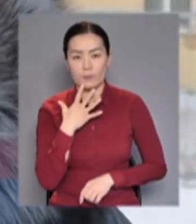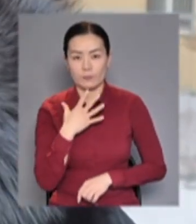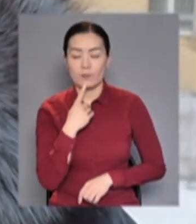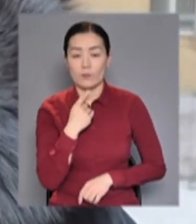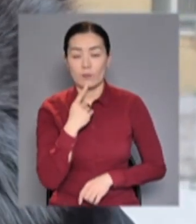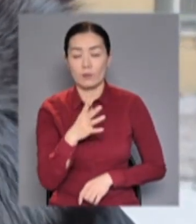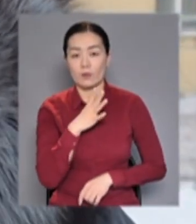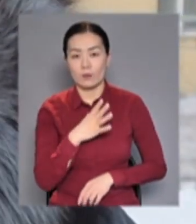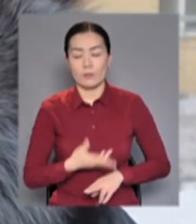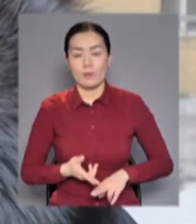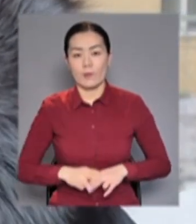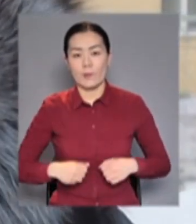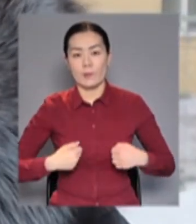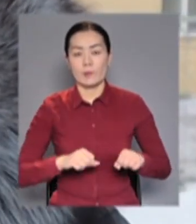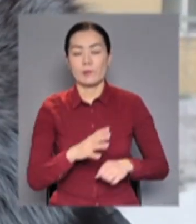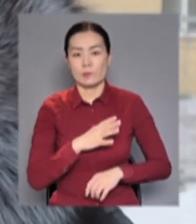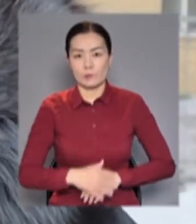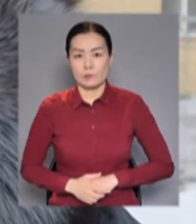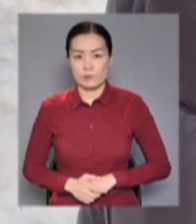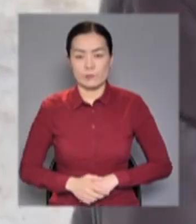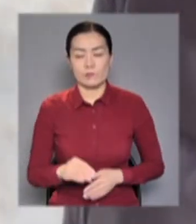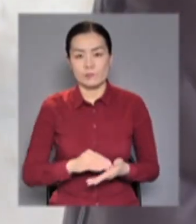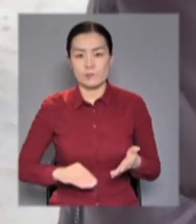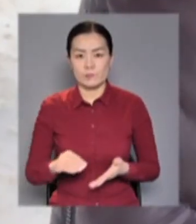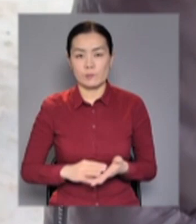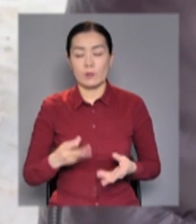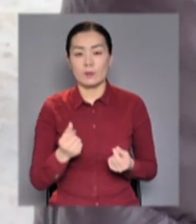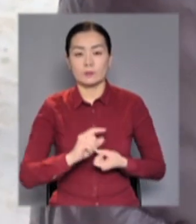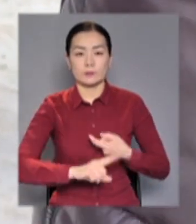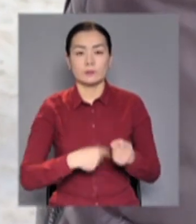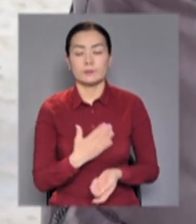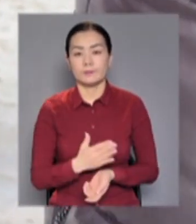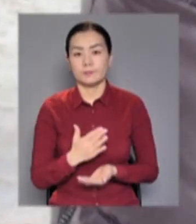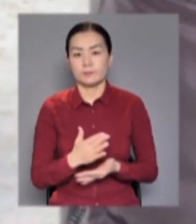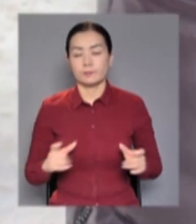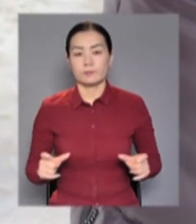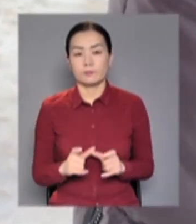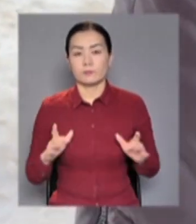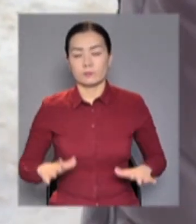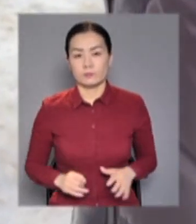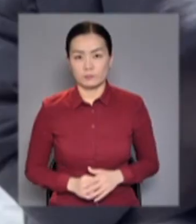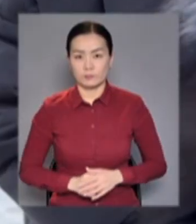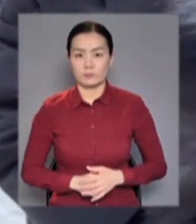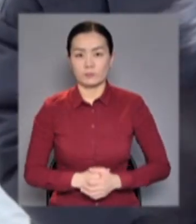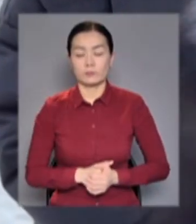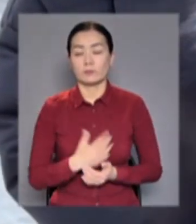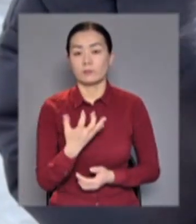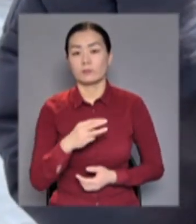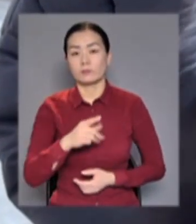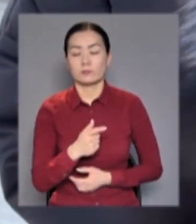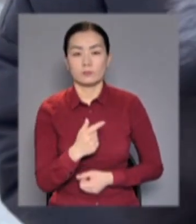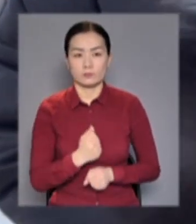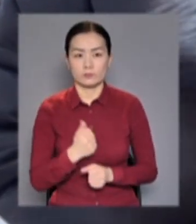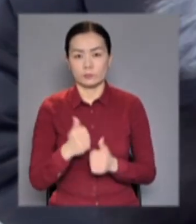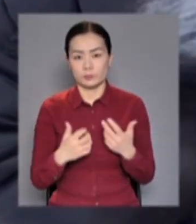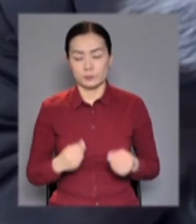балдар. Қатты, кәдімгі бір емес, бірнеше рет теуіп тұр. Ақша сұрайды балдар мектептен, 500 теңгеден, 1000 теңгеден бермесең ұрады дейді.